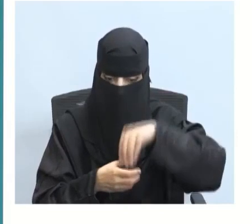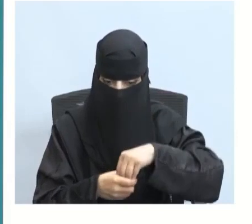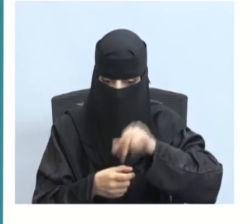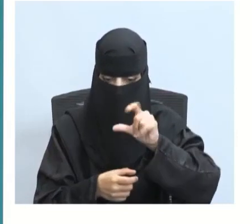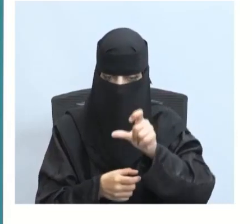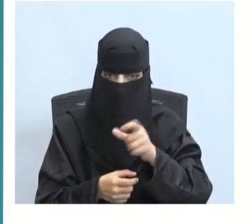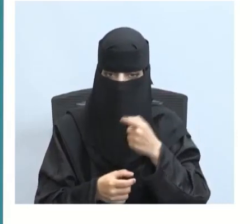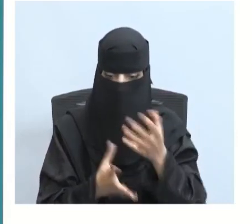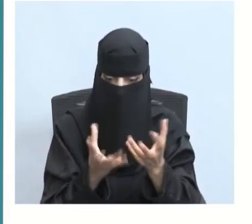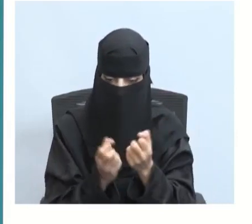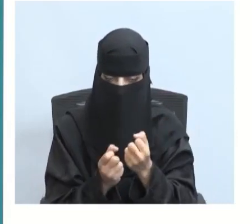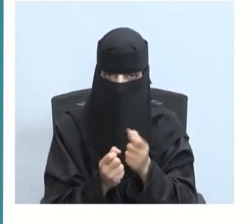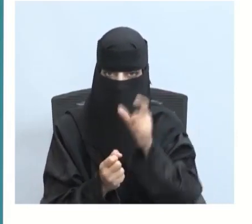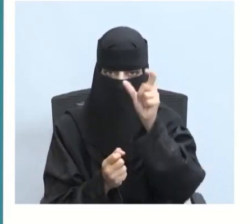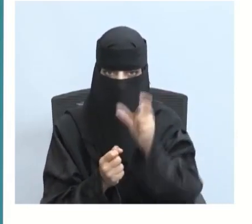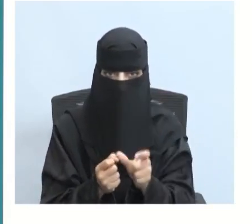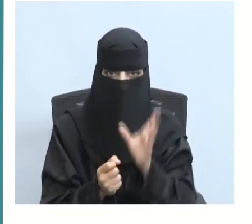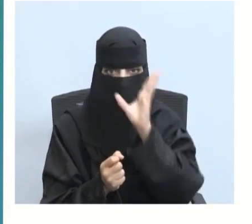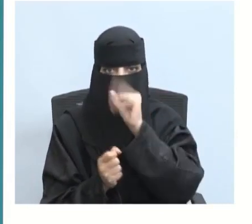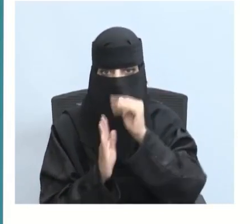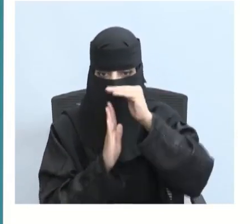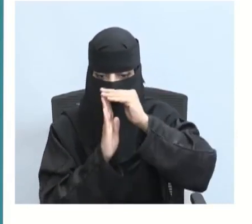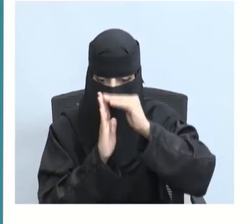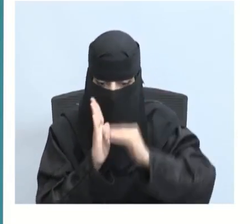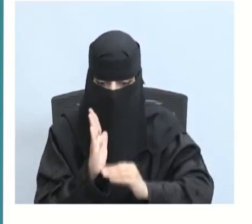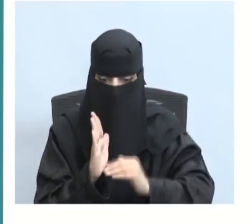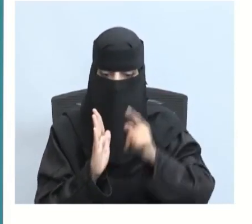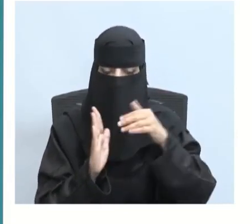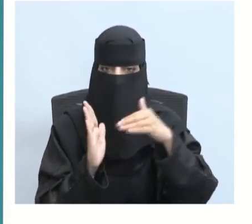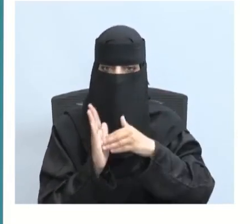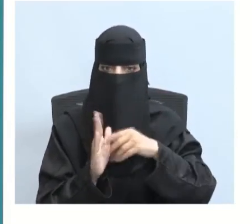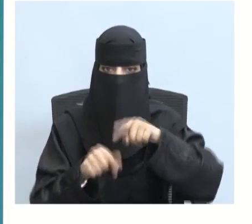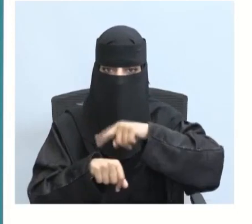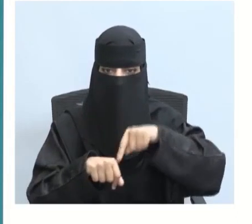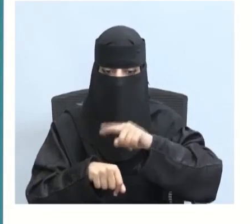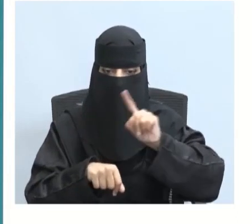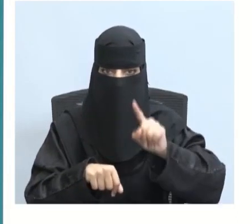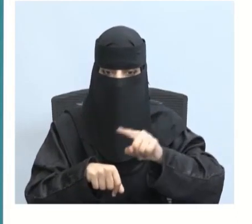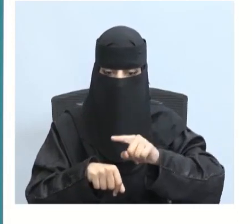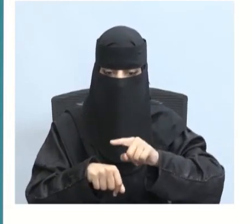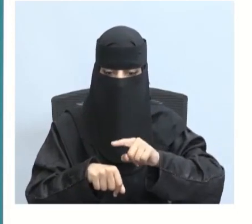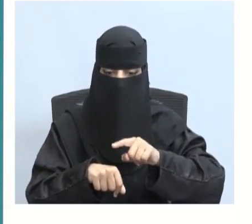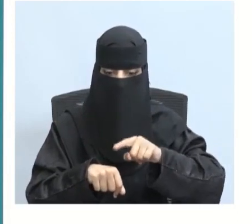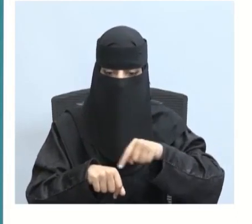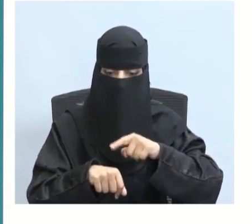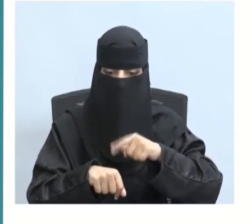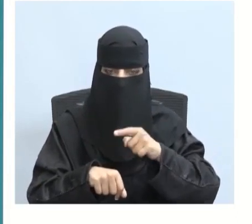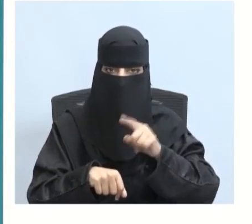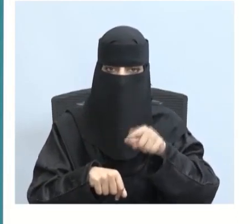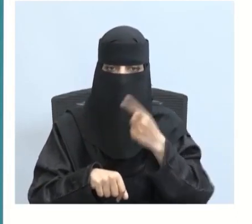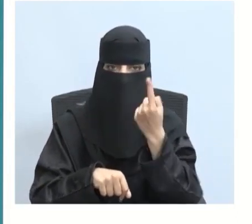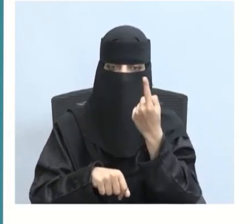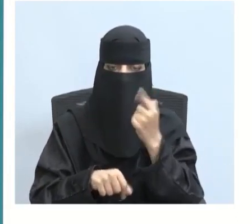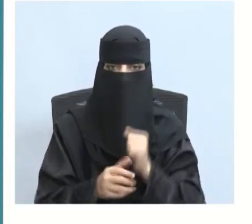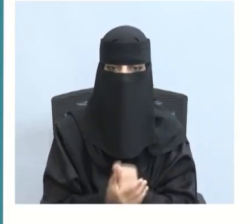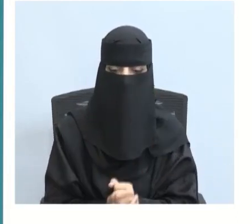الطاقه ي يستهلك الشخص شخص ما حتى يسير لمده ربع ساعه لمده ساعه